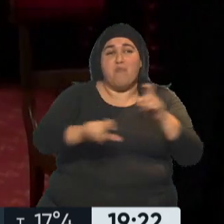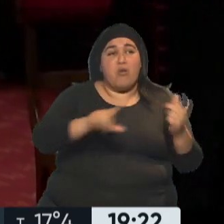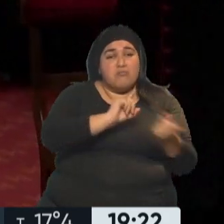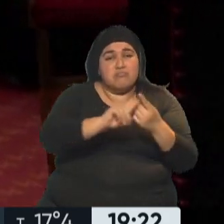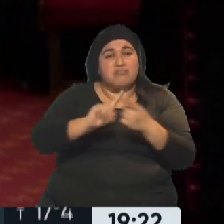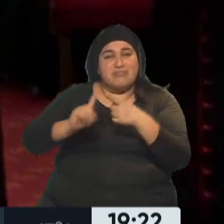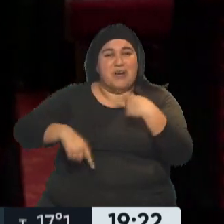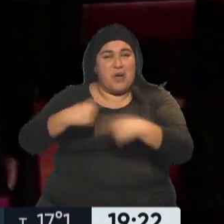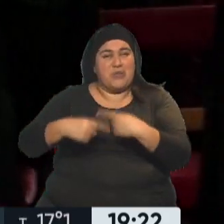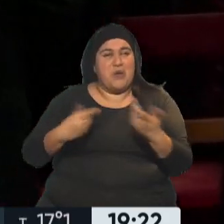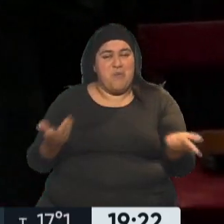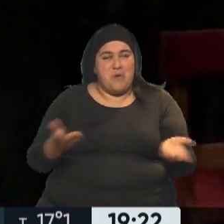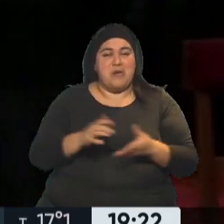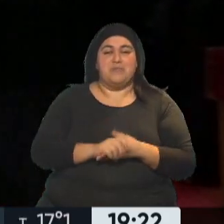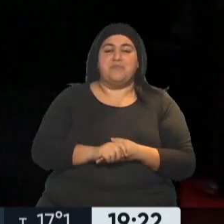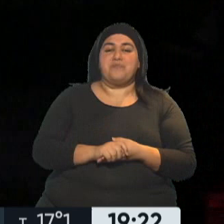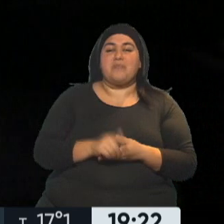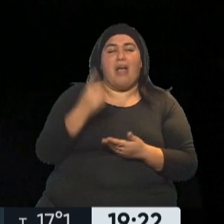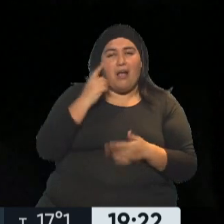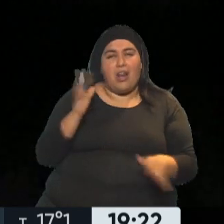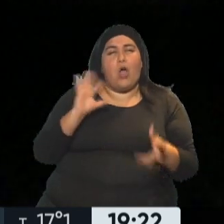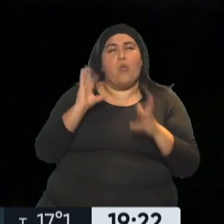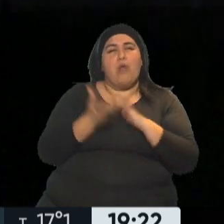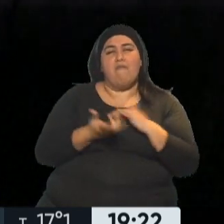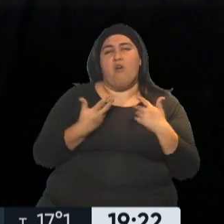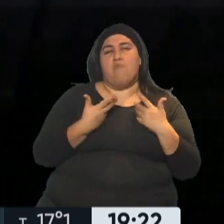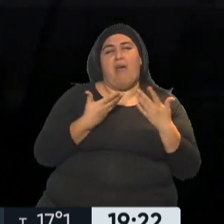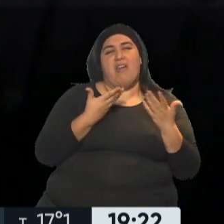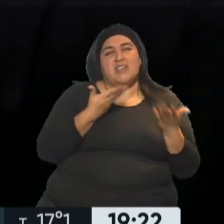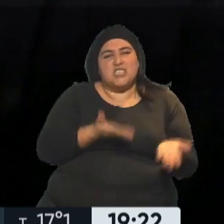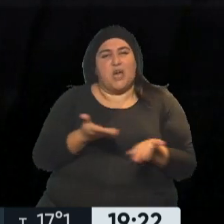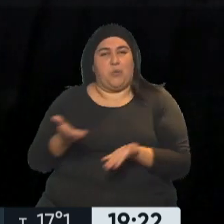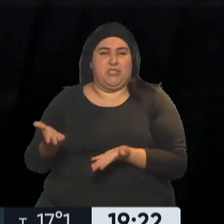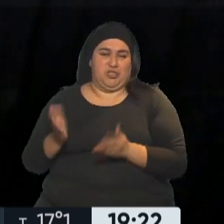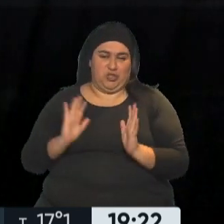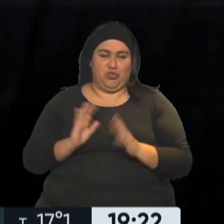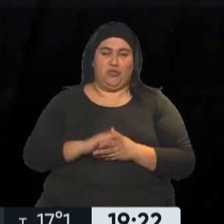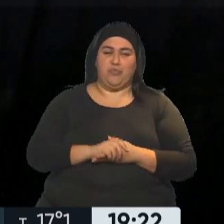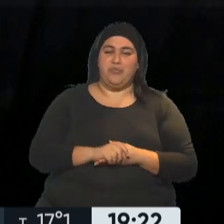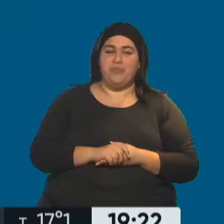credo che è un modo di servire la vicinanza, no?